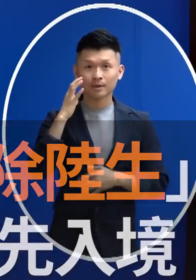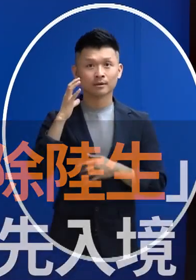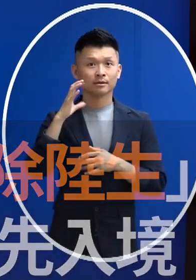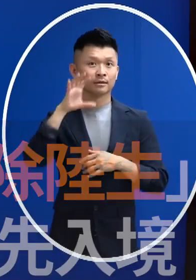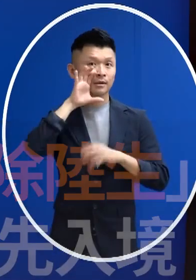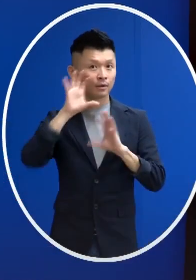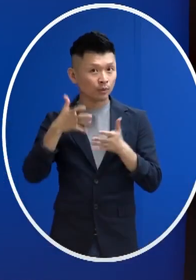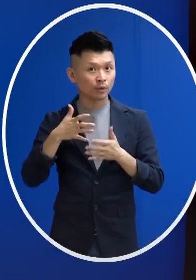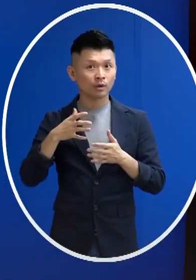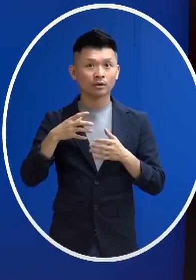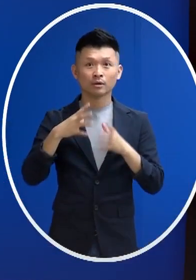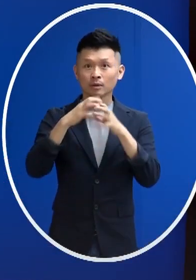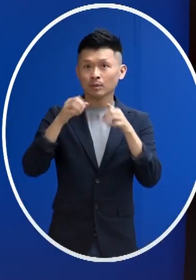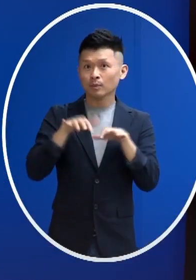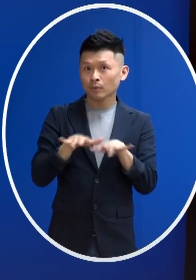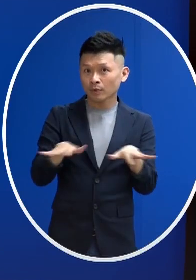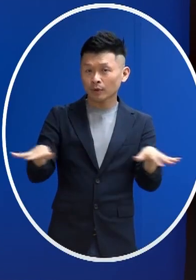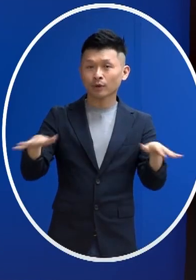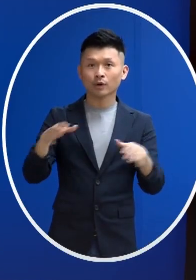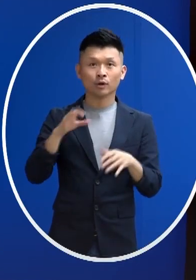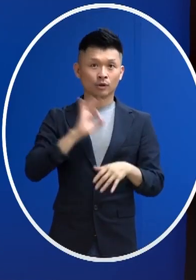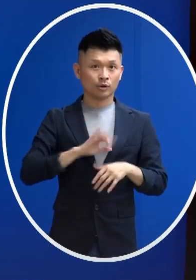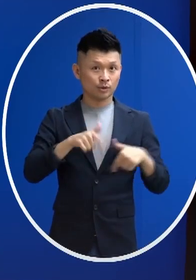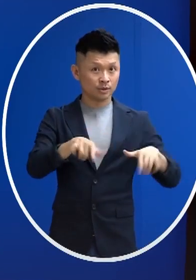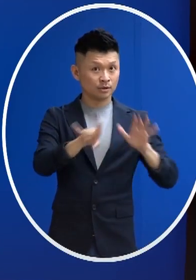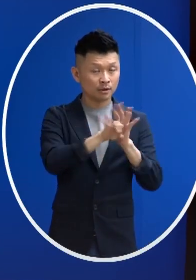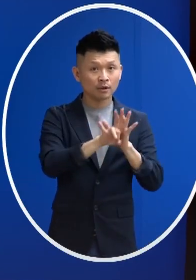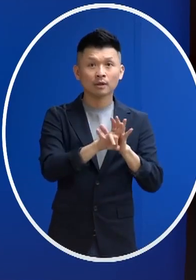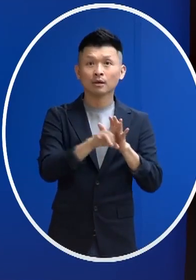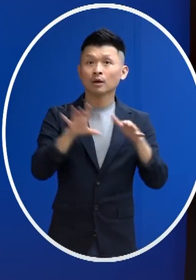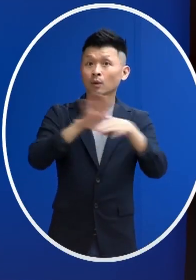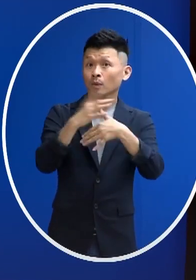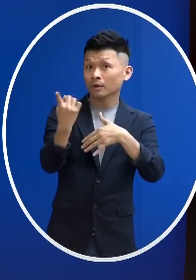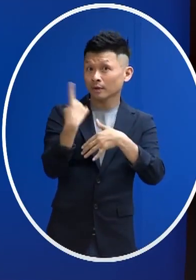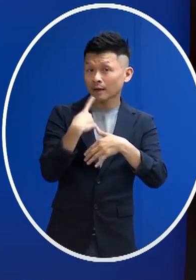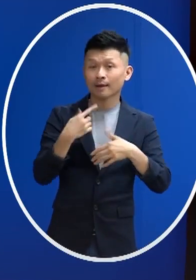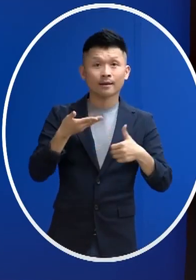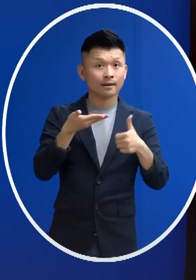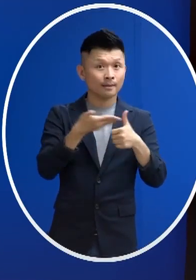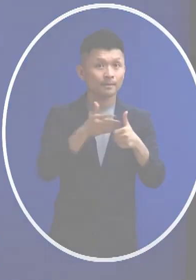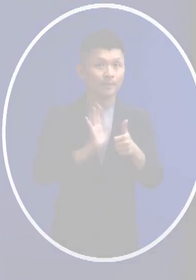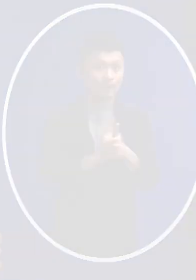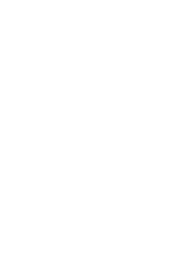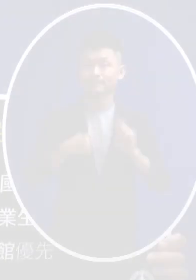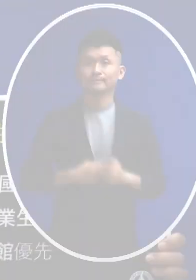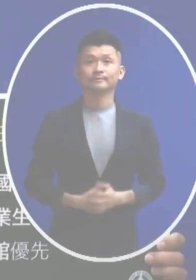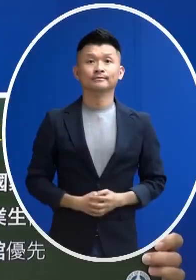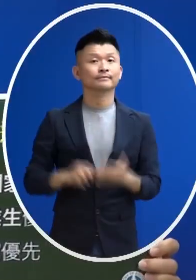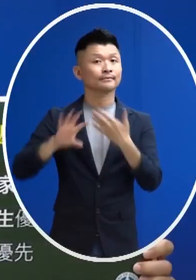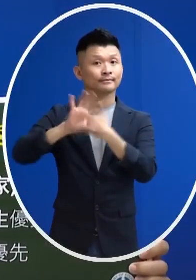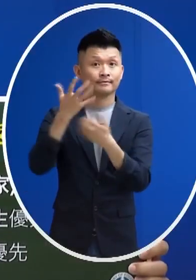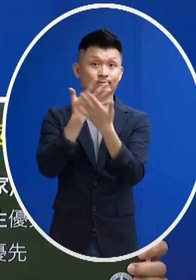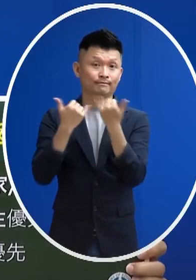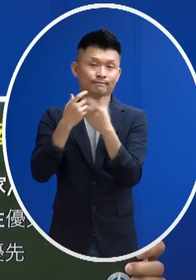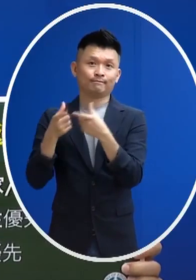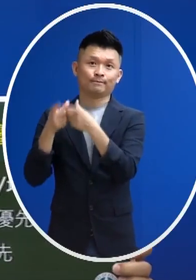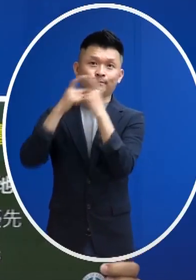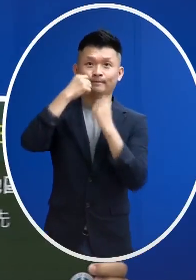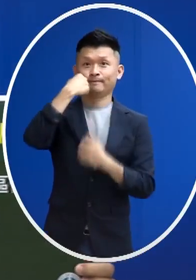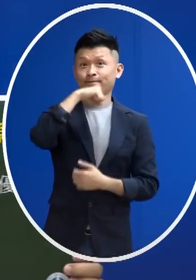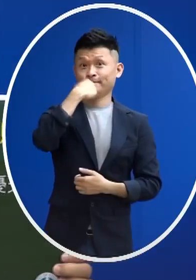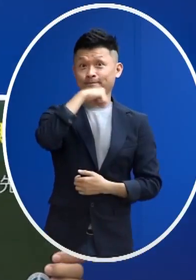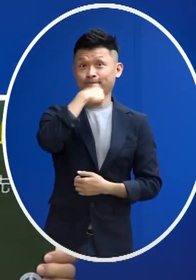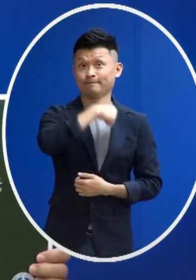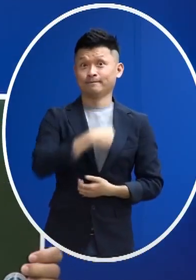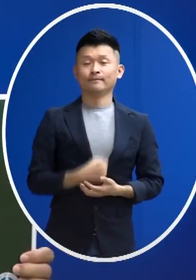国、帛琉、纽西兰、文莱、斐济、澳洲、蒙古跟不丹。境外生返台，